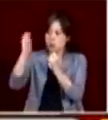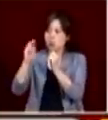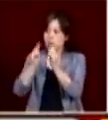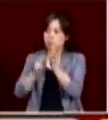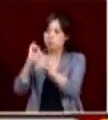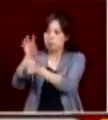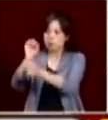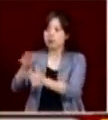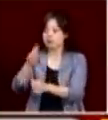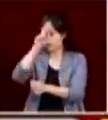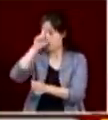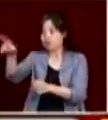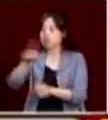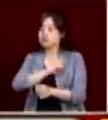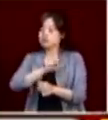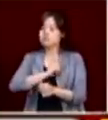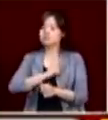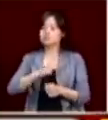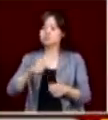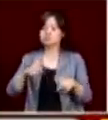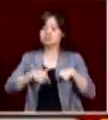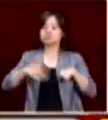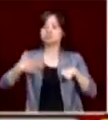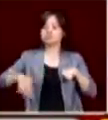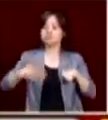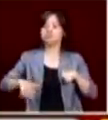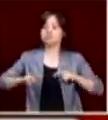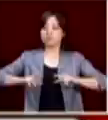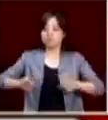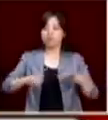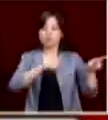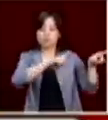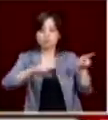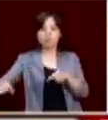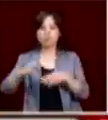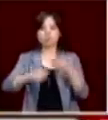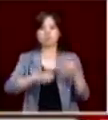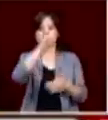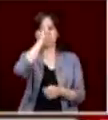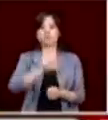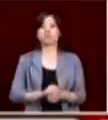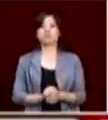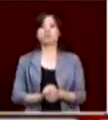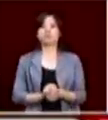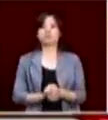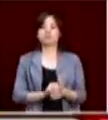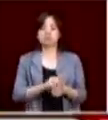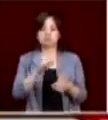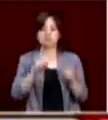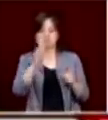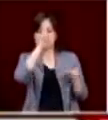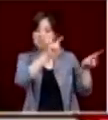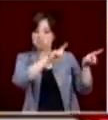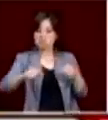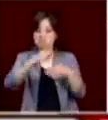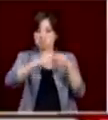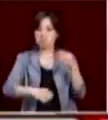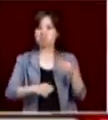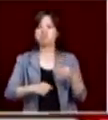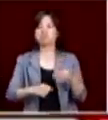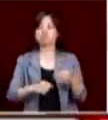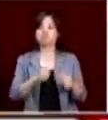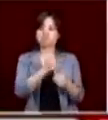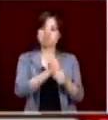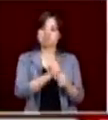可以讲一旦就所以就这种人嘛，一旦来遵守党的规定，最后按照党的规定